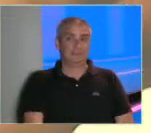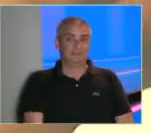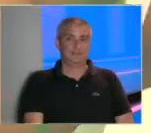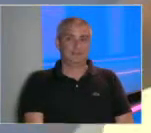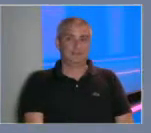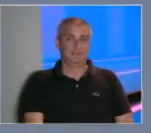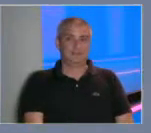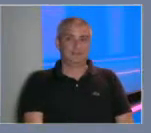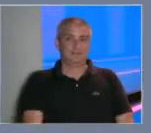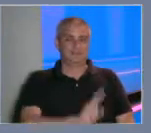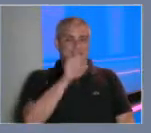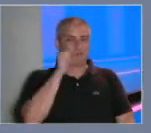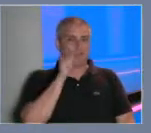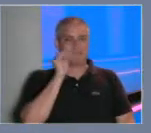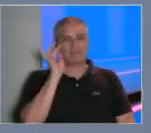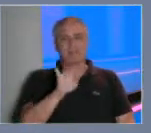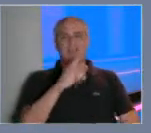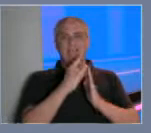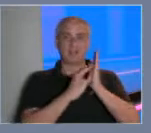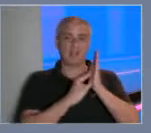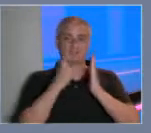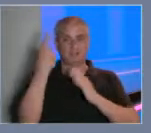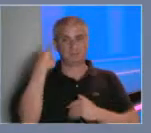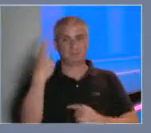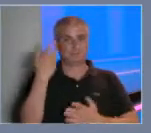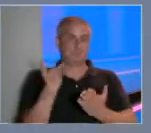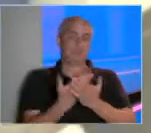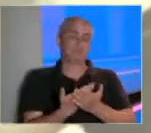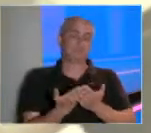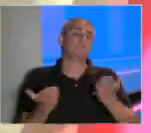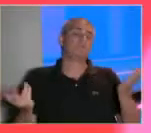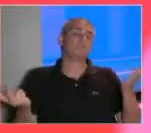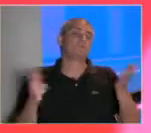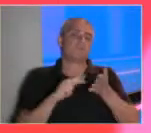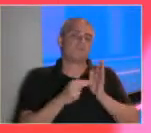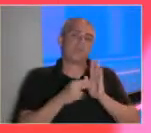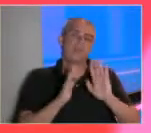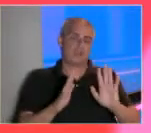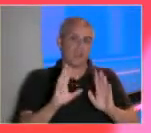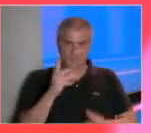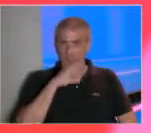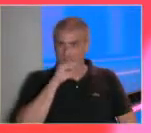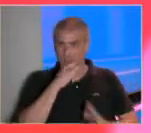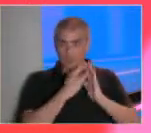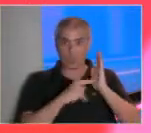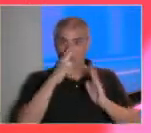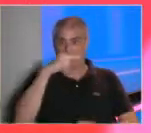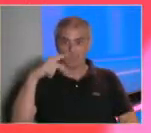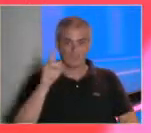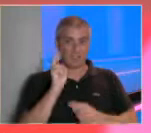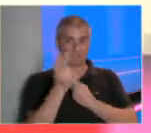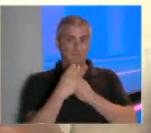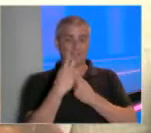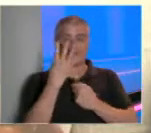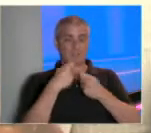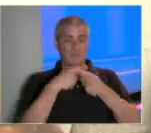כאמור, כחול לבן התנגדה לחוק שהיא בעצמה הציעה. טוב, פוליטיקה, אתם יודעים. אגב, אם דיברנו על החוק הנורווגי וכניסתן של